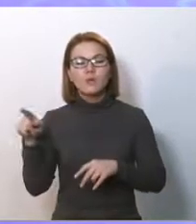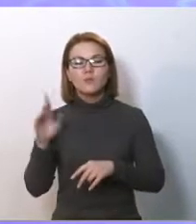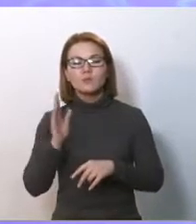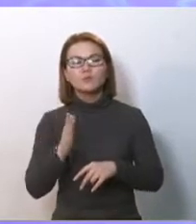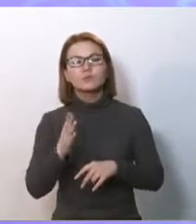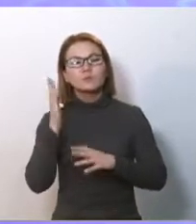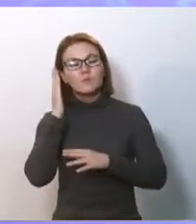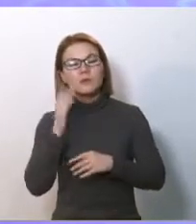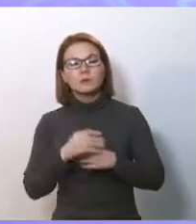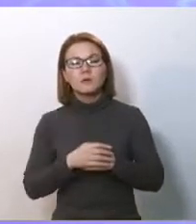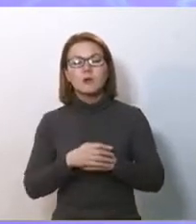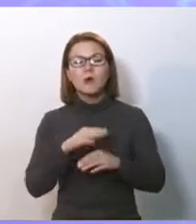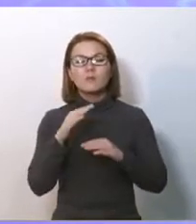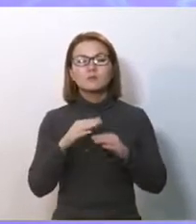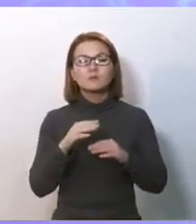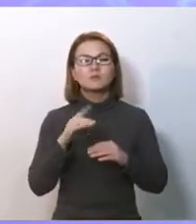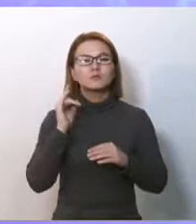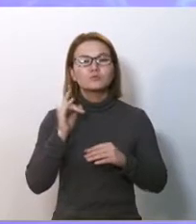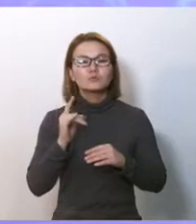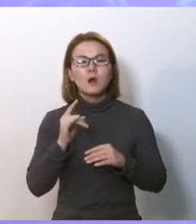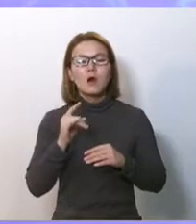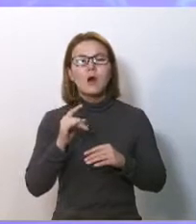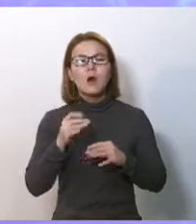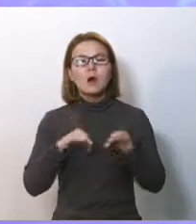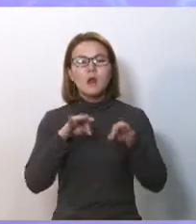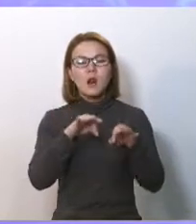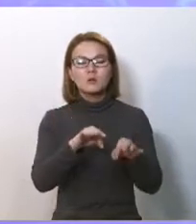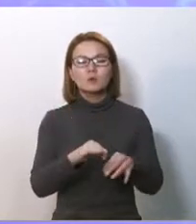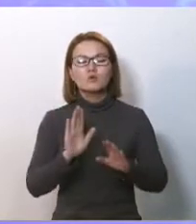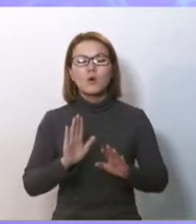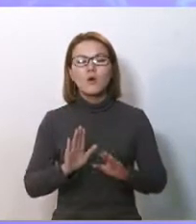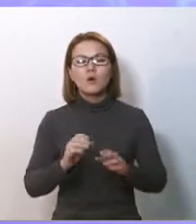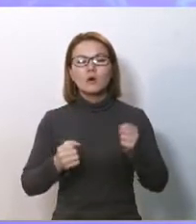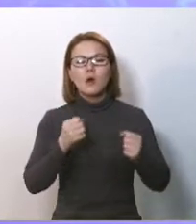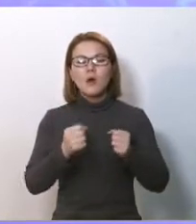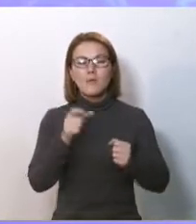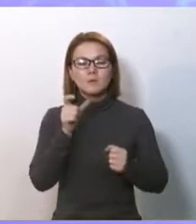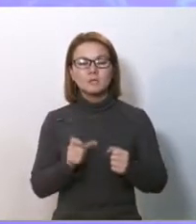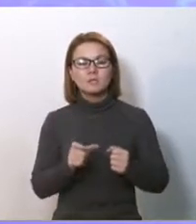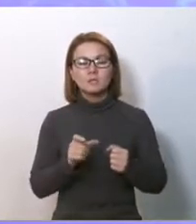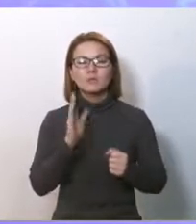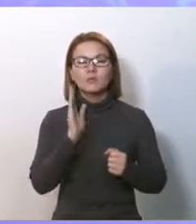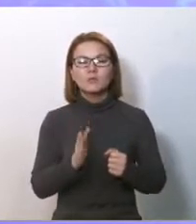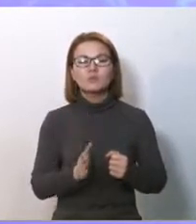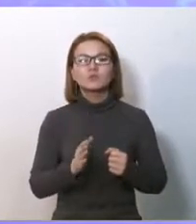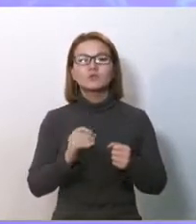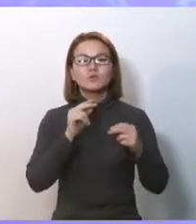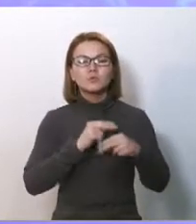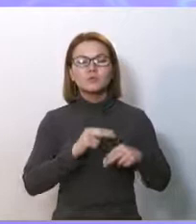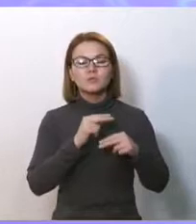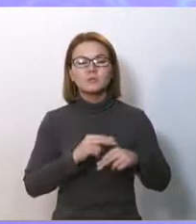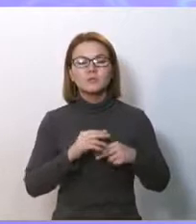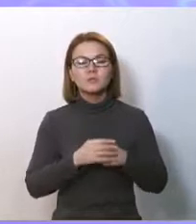спать под стук колес. Только машинист что будет делать? Будет